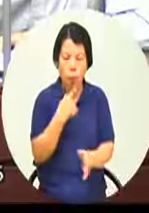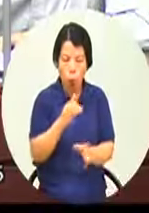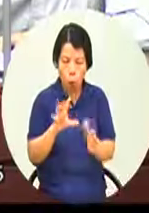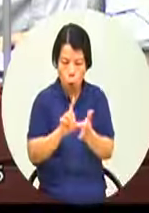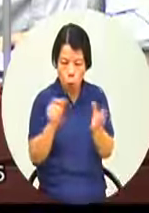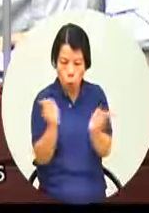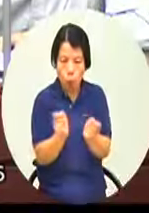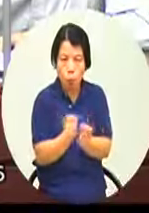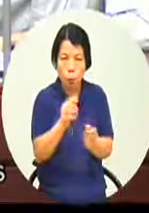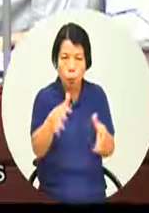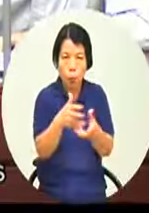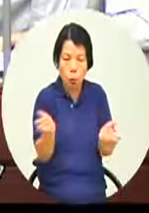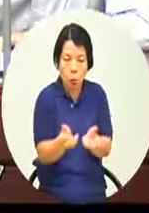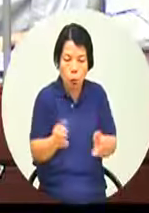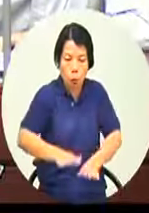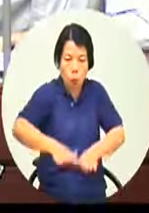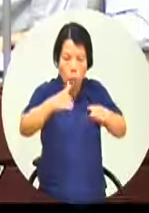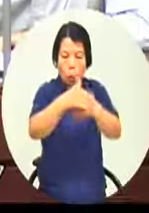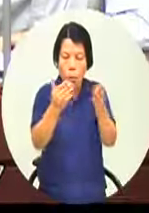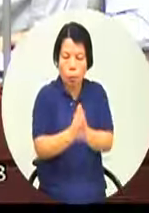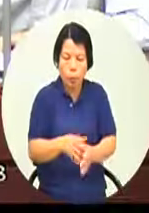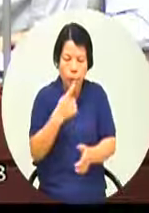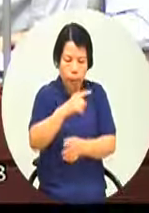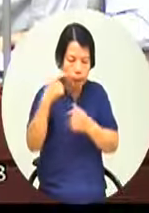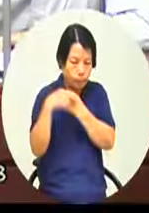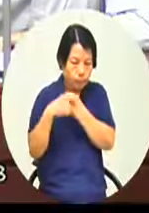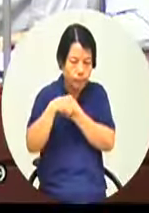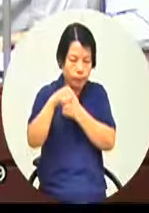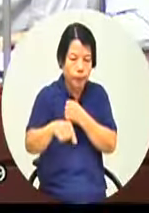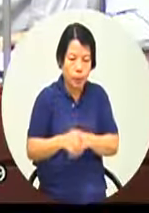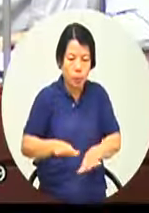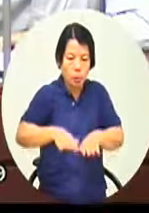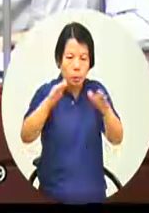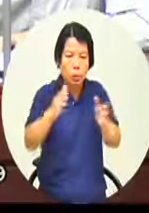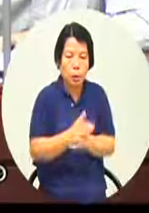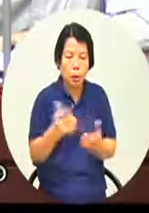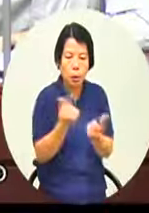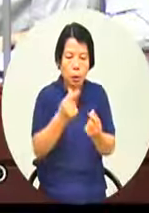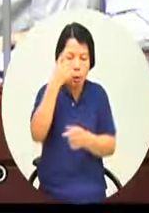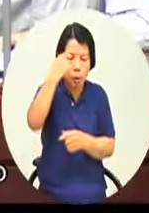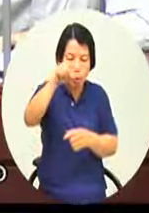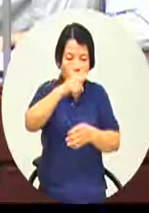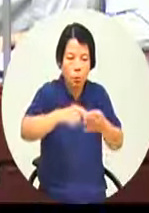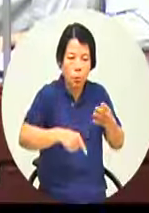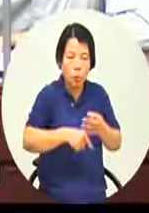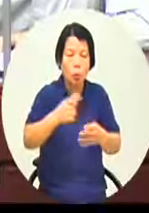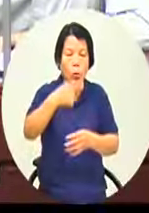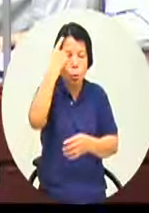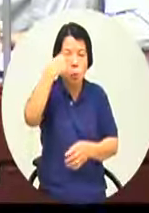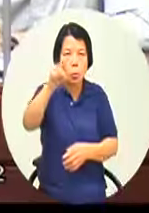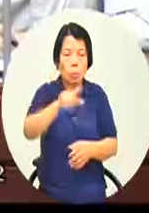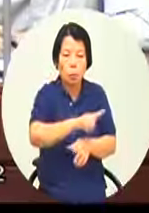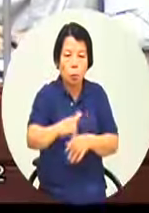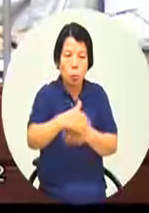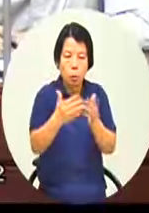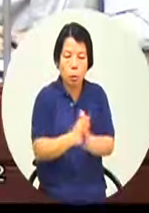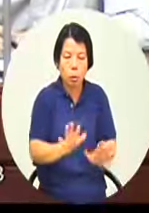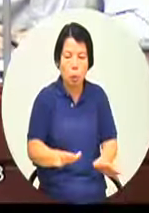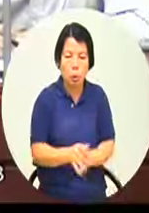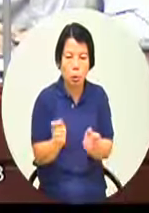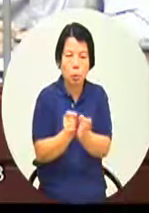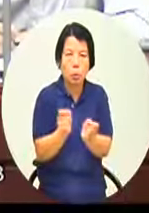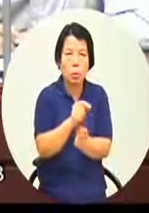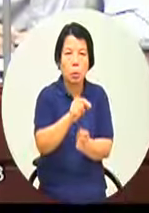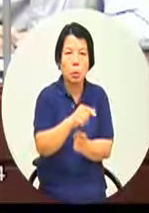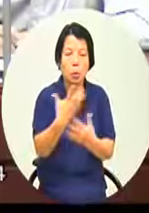必须要用人力去克服的我们去克服。那刚刚议员有提到这些古迹，像凤仪书院附近凤鸣街这个地方的淹水是